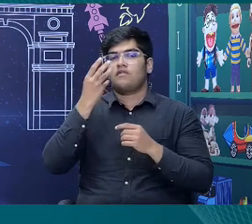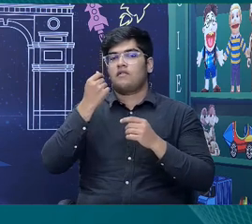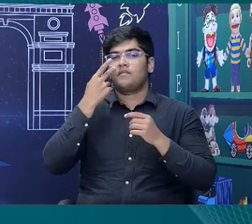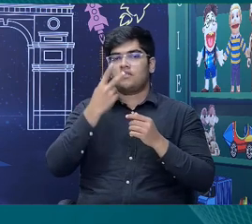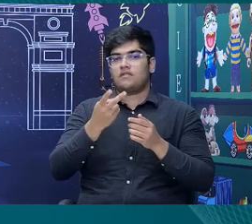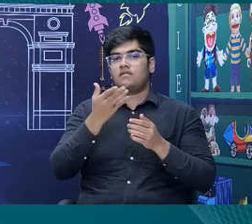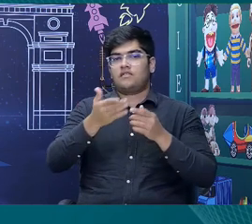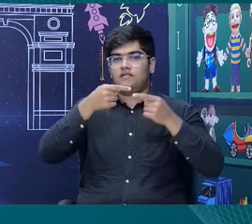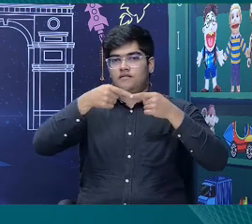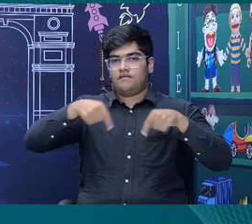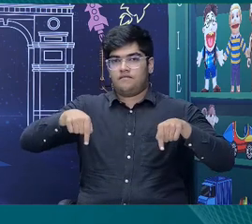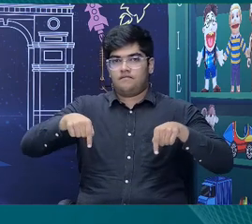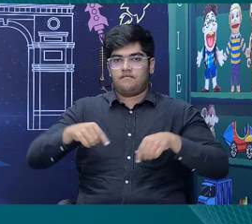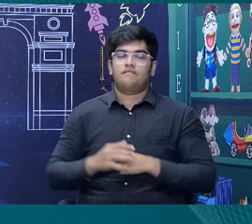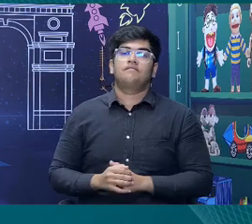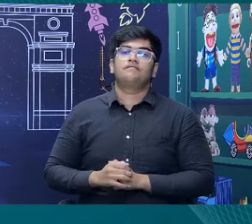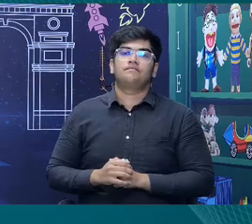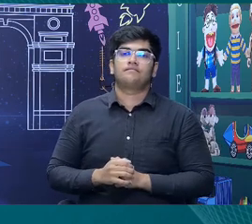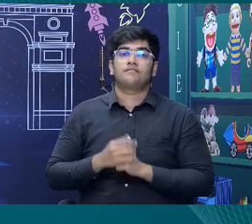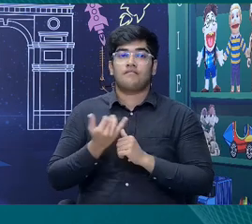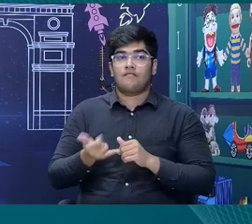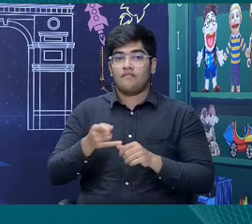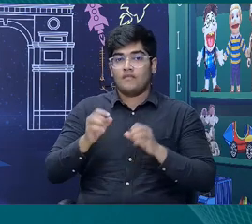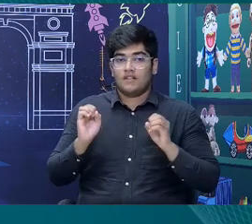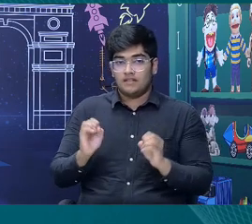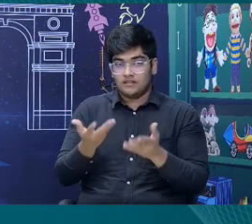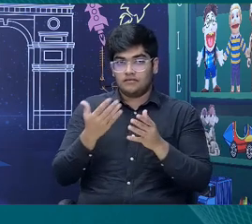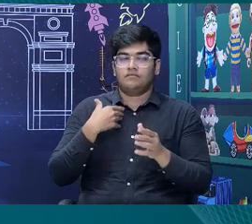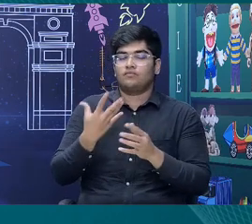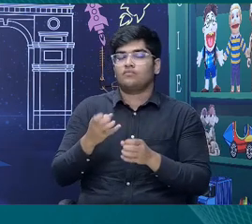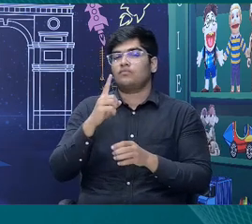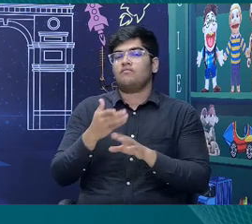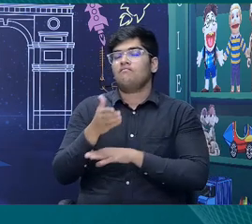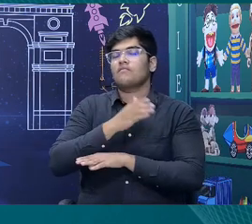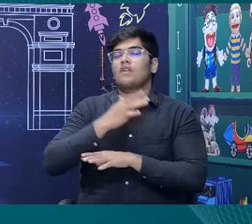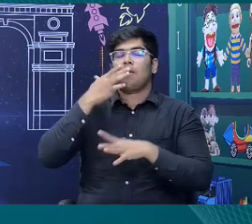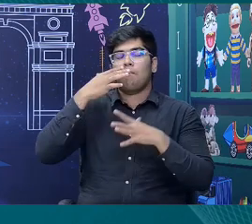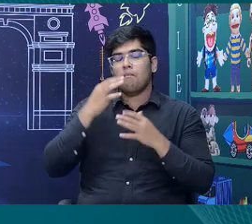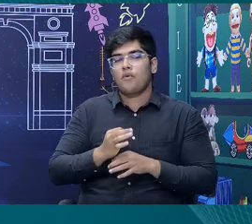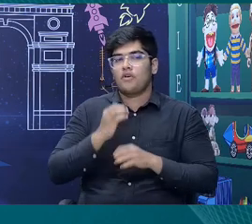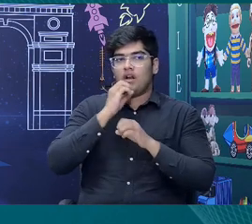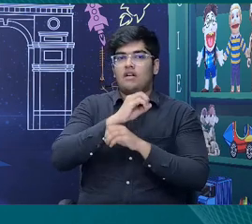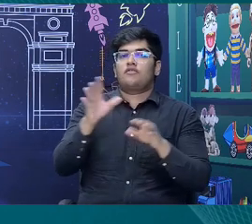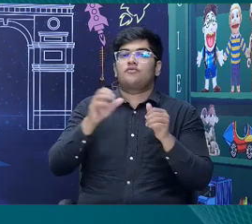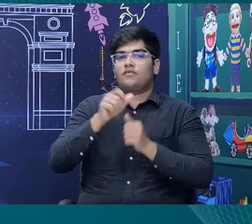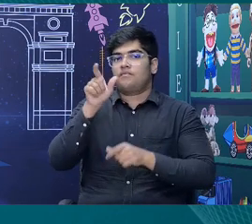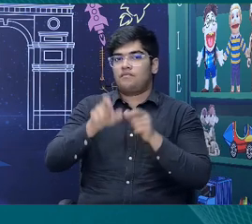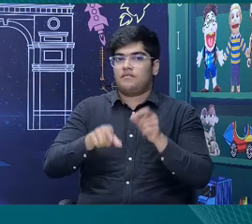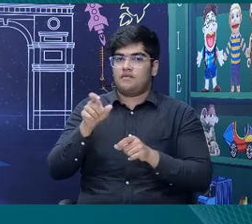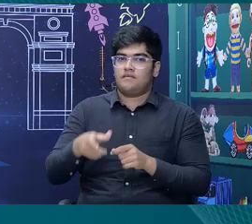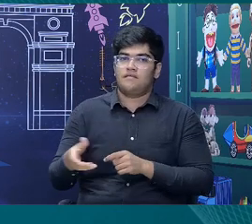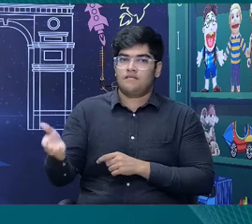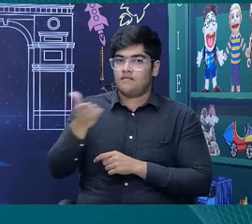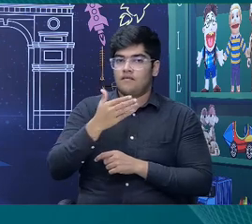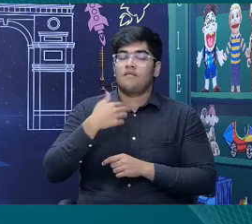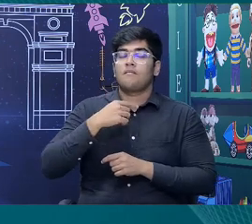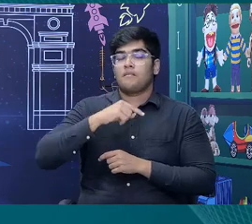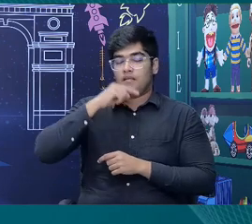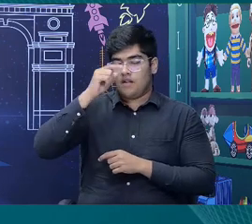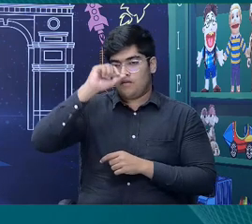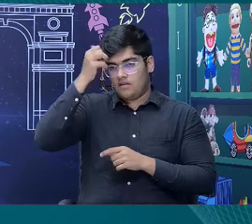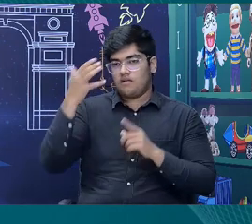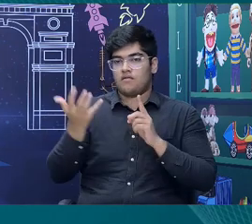44055 9 एंड बिफोर आई स्टार्ट दिस सेशन आई हैव एन इंपॉर्टेंट अनाउंसमेंट टू मेक एंड दैट इज वी आर प्राउड दैट